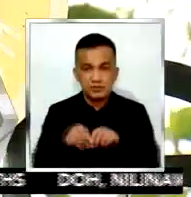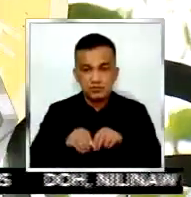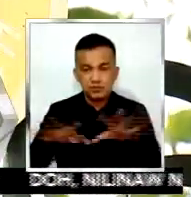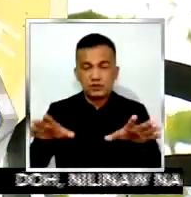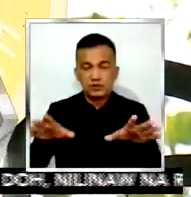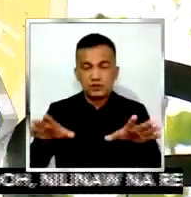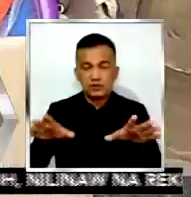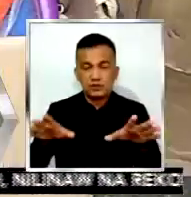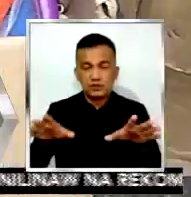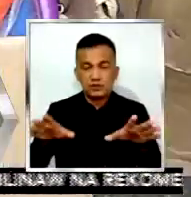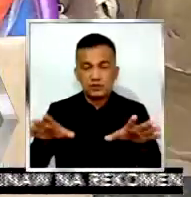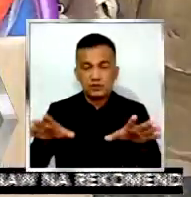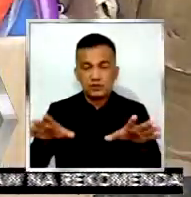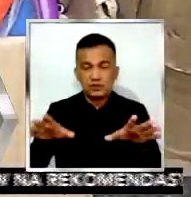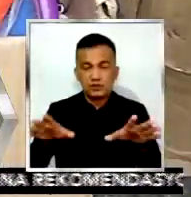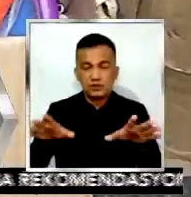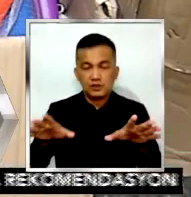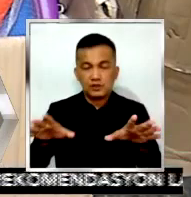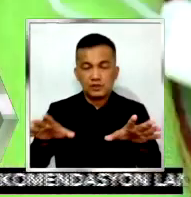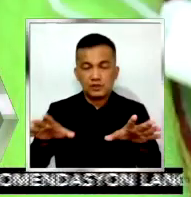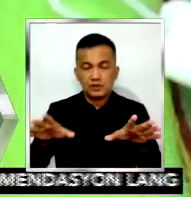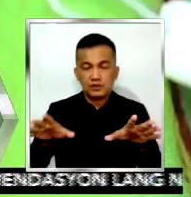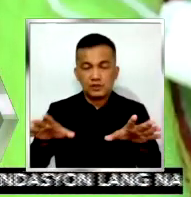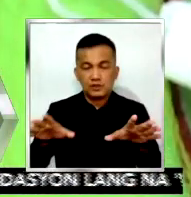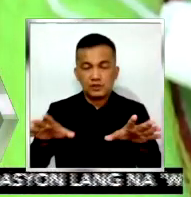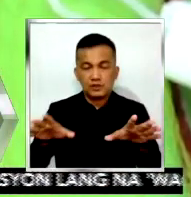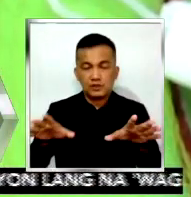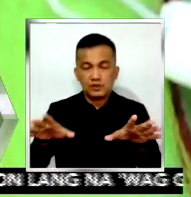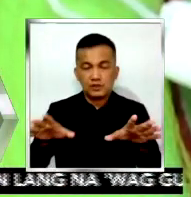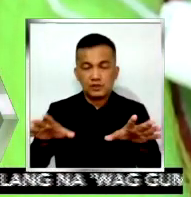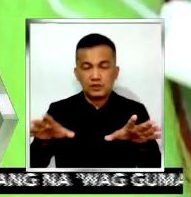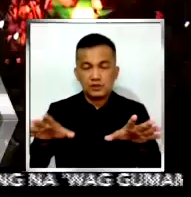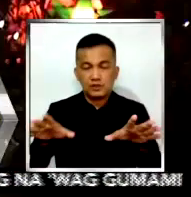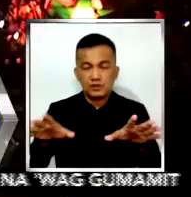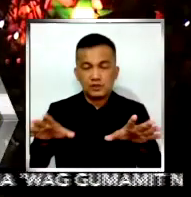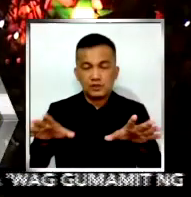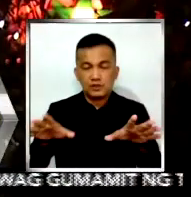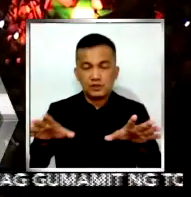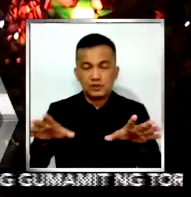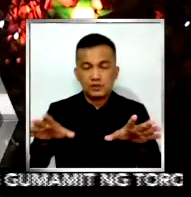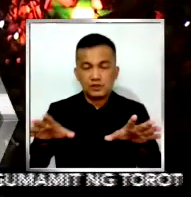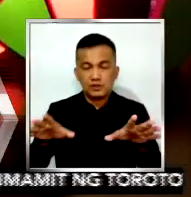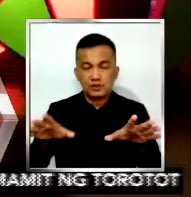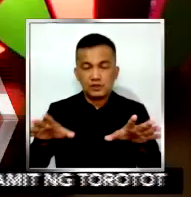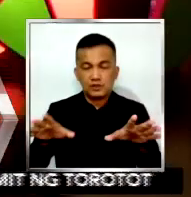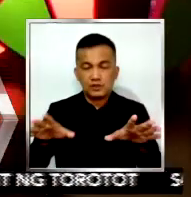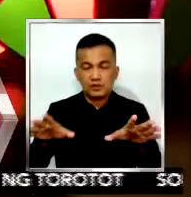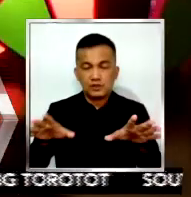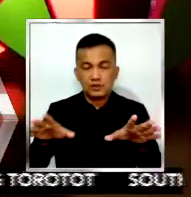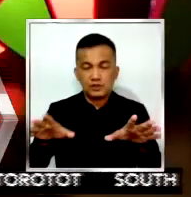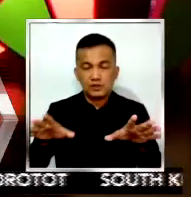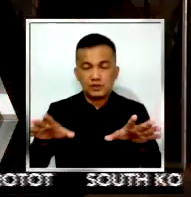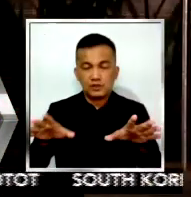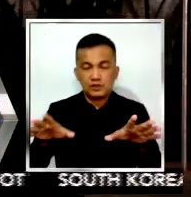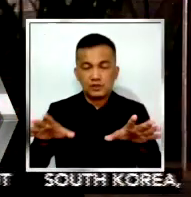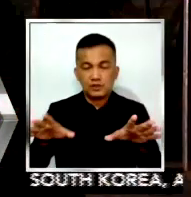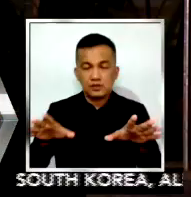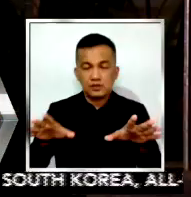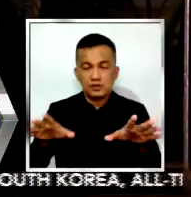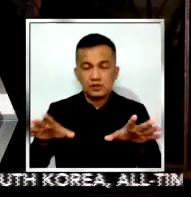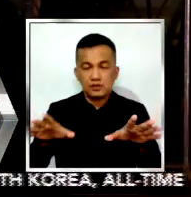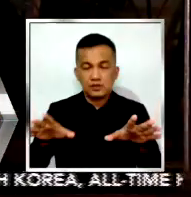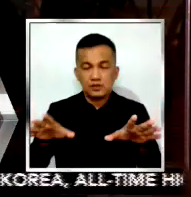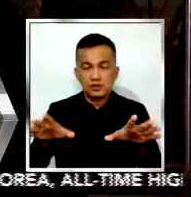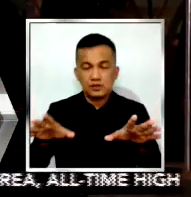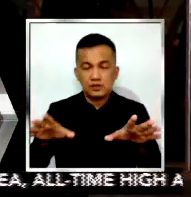ang pag-ihip sa mga torotot at pito. Muli rin pinalalahanan ni Vergere ang mga LGU na mas paigtingin pa ang pagbabantay